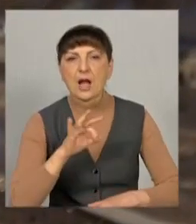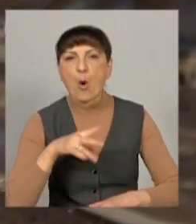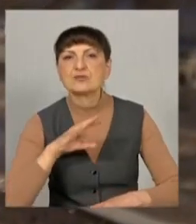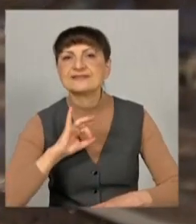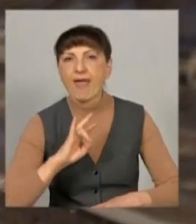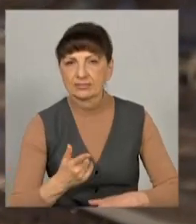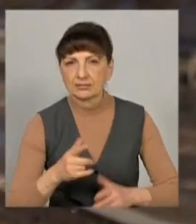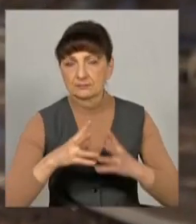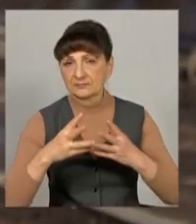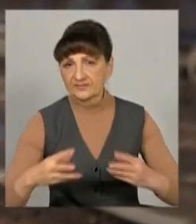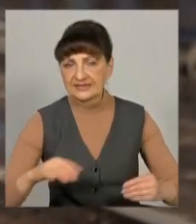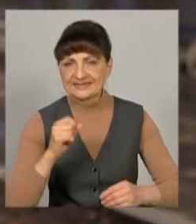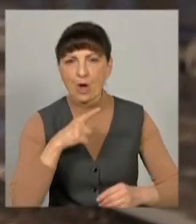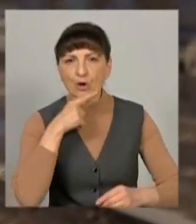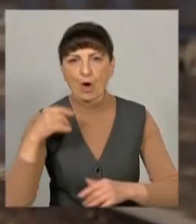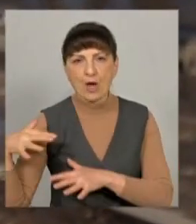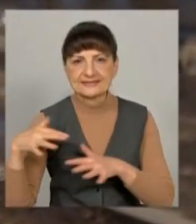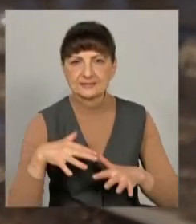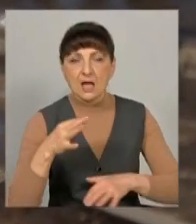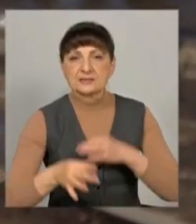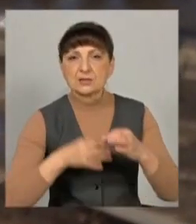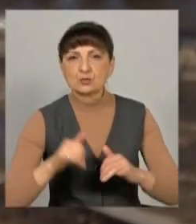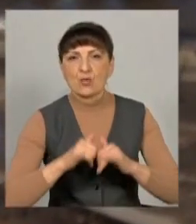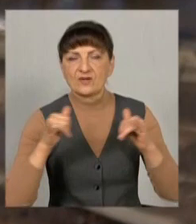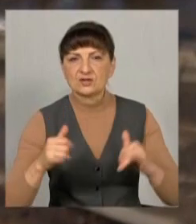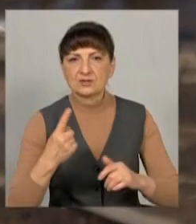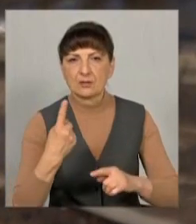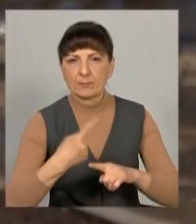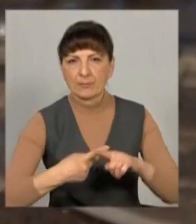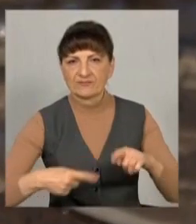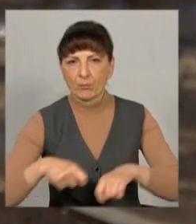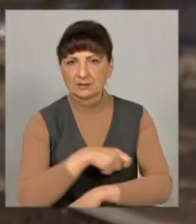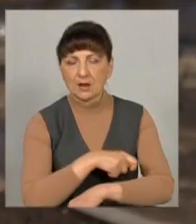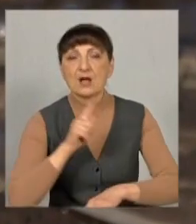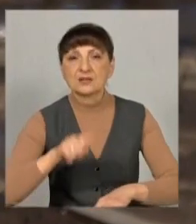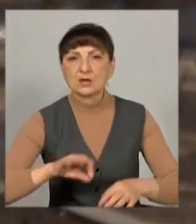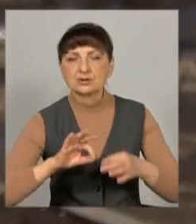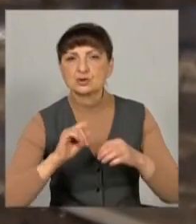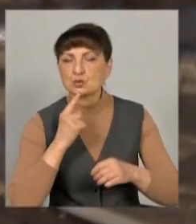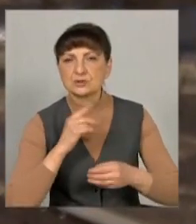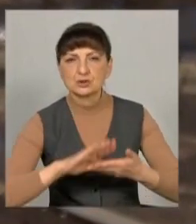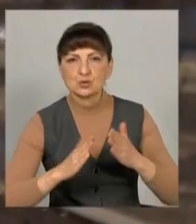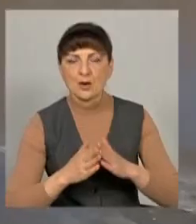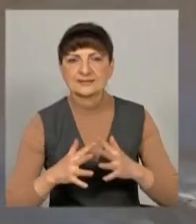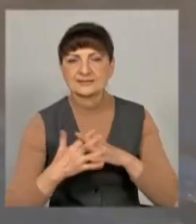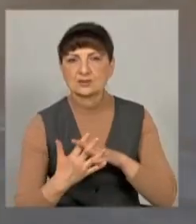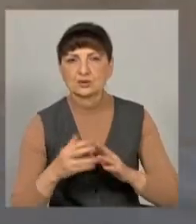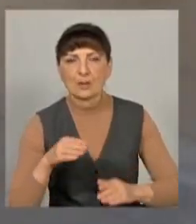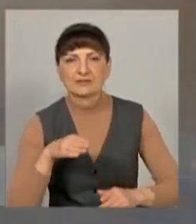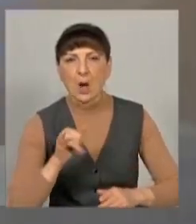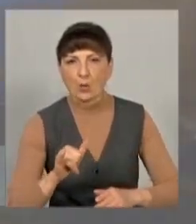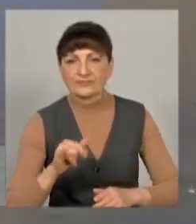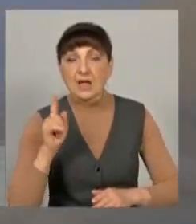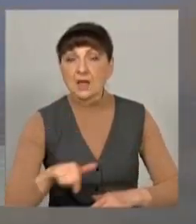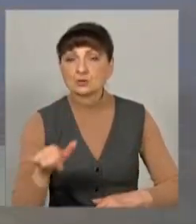вод, поступающих из России. За сутки он увеличился на 1,5 метра. Сложная ситуация наблюдается в районе поселка Жалпактал. В Уральске, а